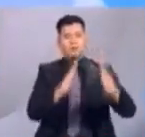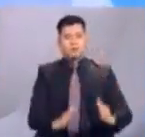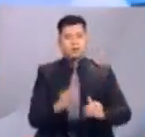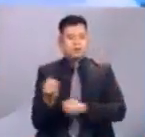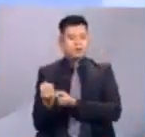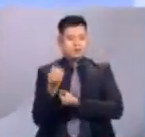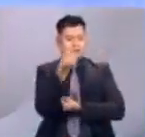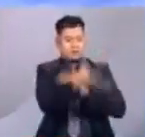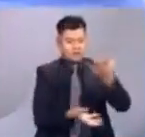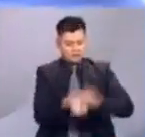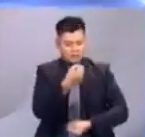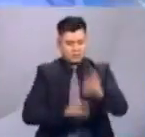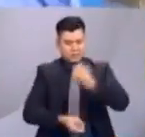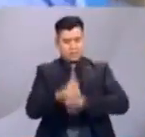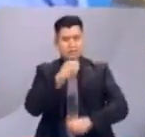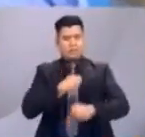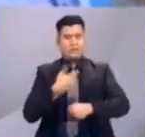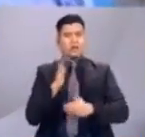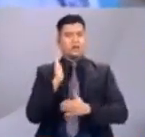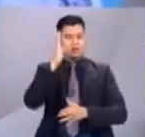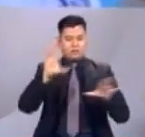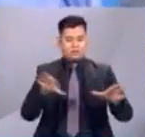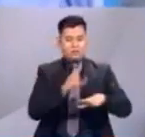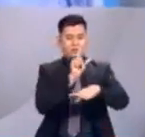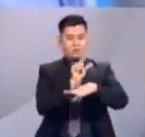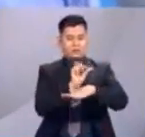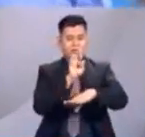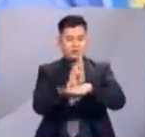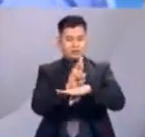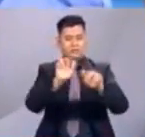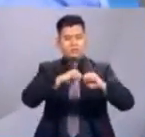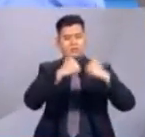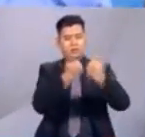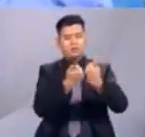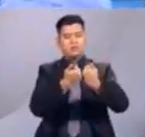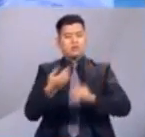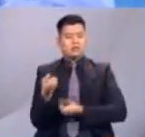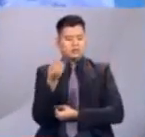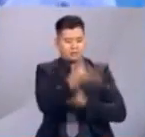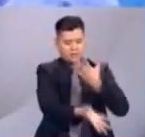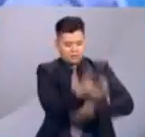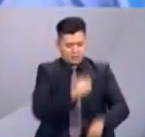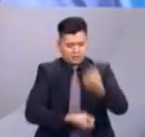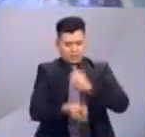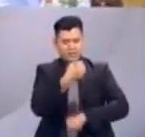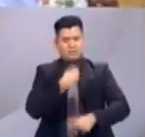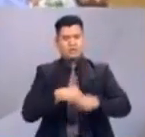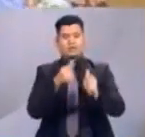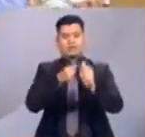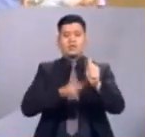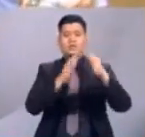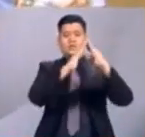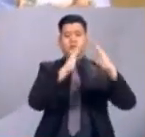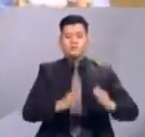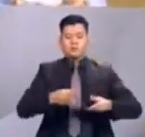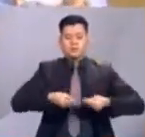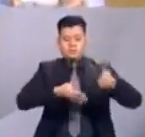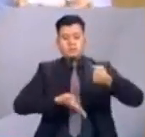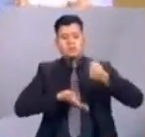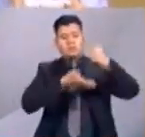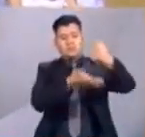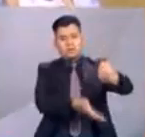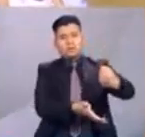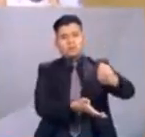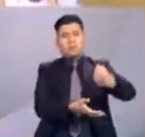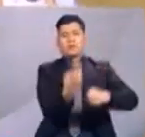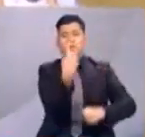meluran ia akan dilaksanan secara gotong royong bersama persatuan nelayan kawasan meluran setiap rumah diberi peruntukkan Maximum